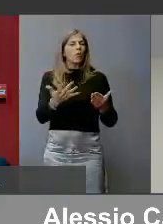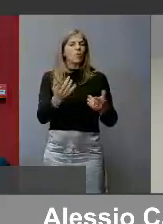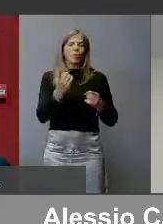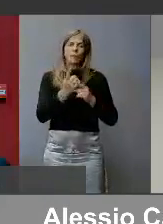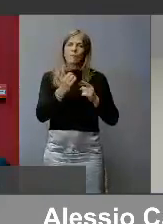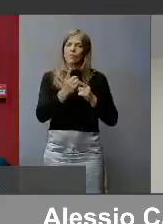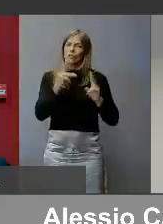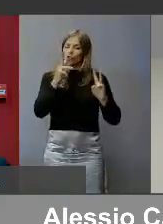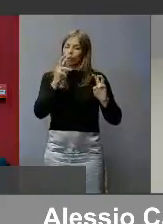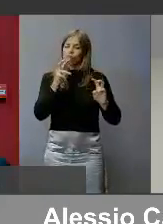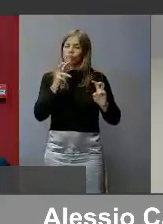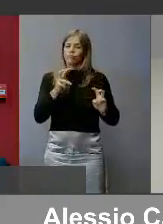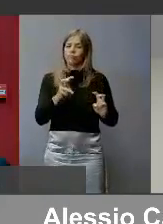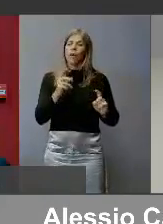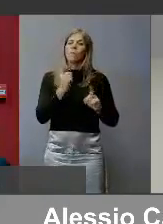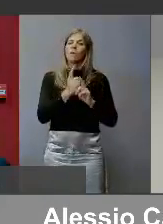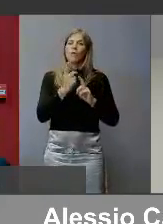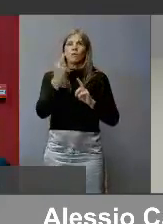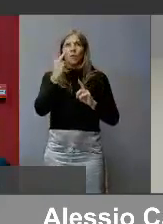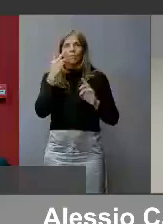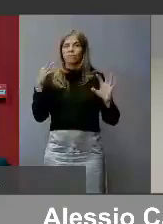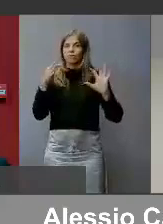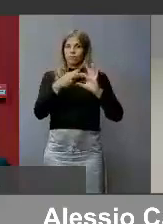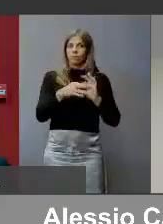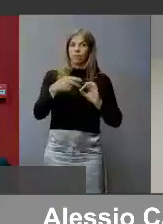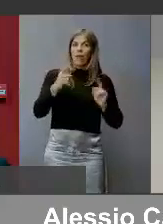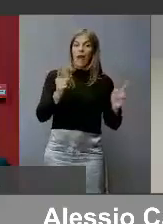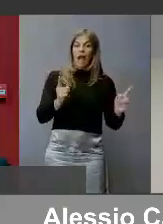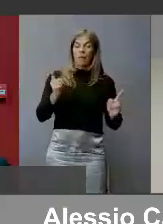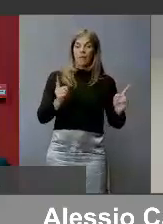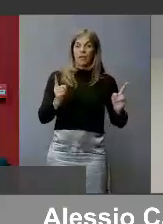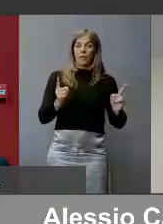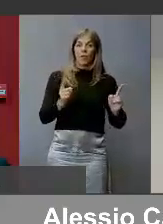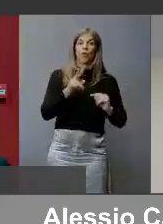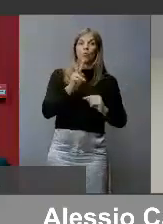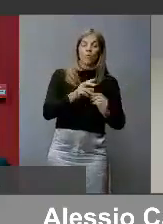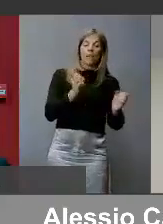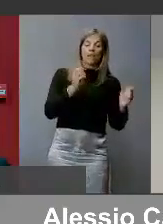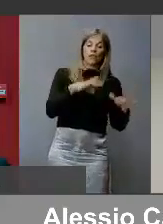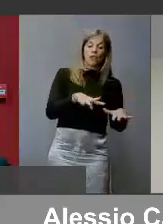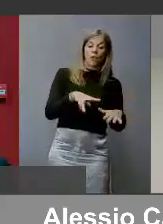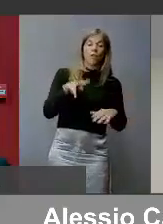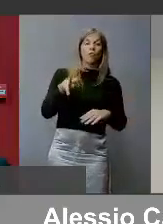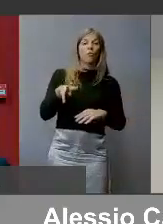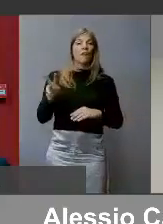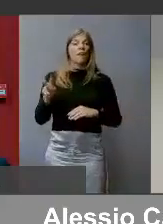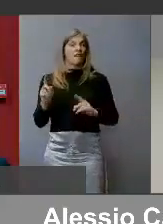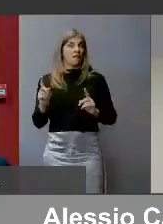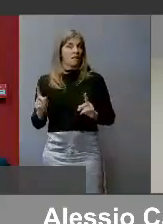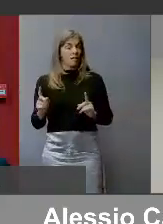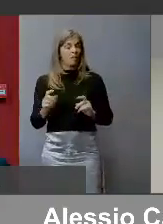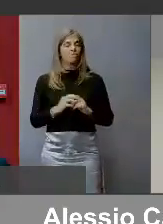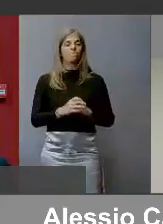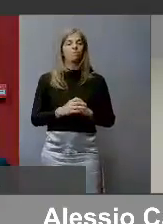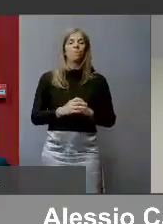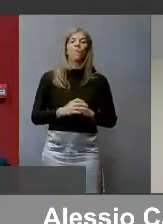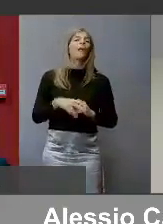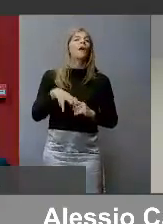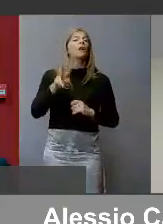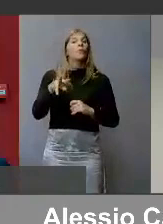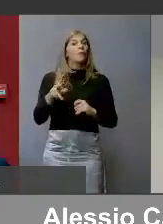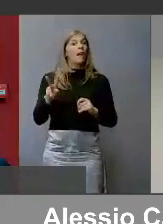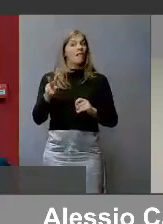far riferimento agli anni 2000 19 e duemilavini nel 2020 c'è stato la chiusura